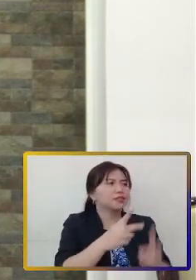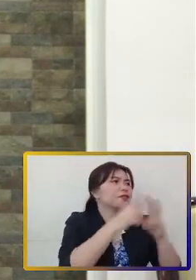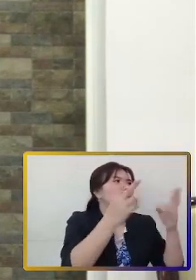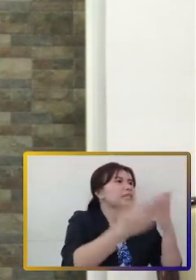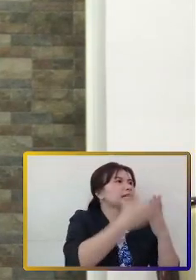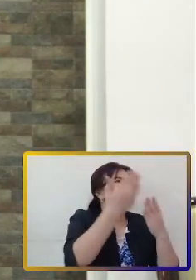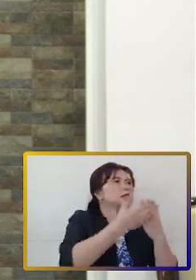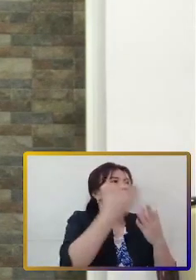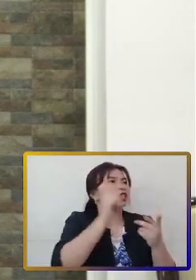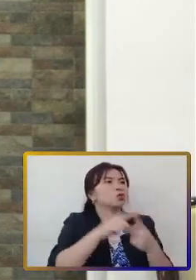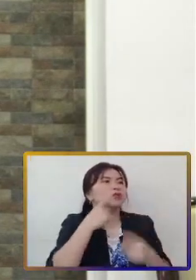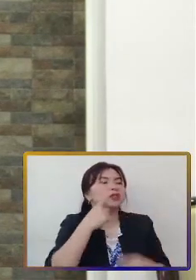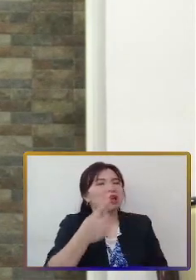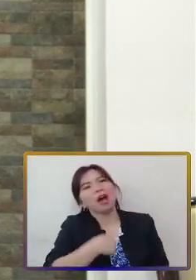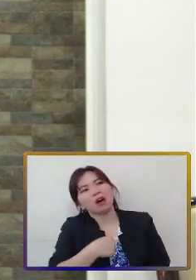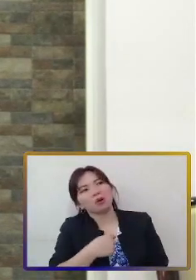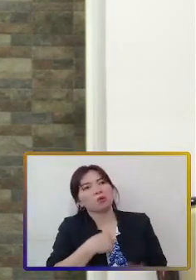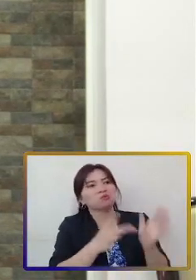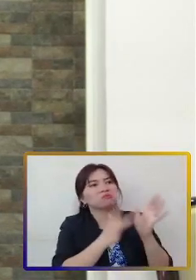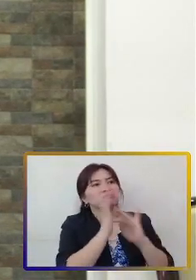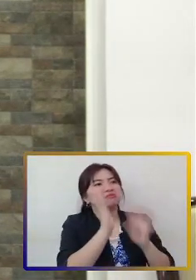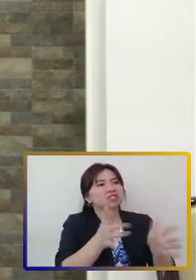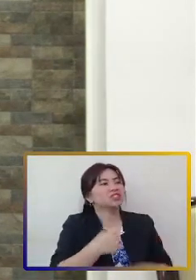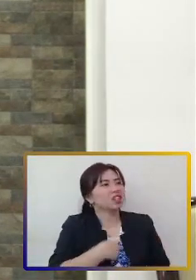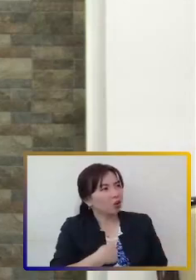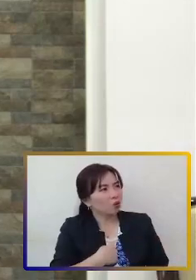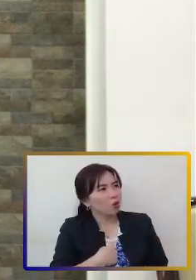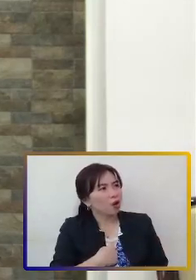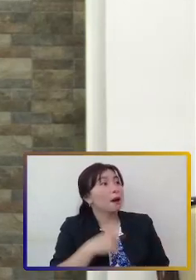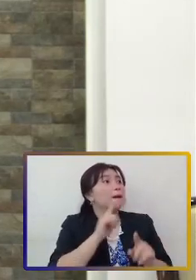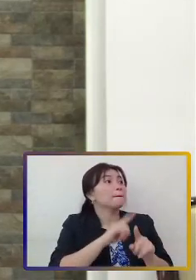chanan confident to life